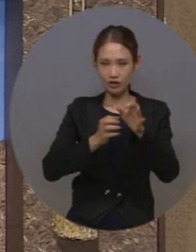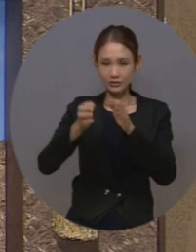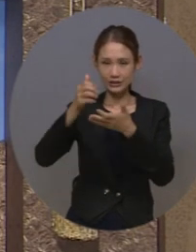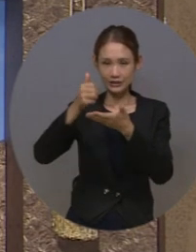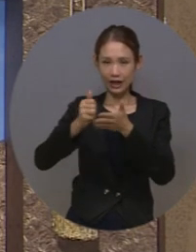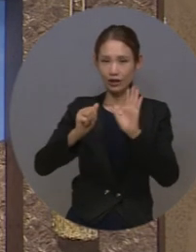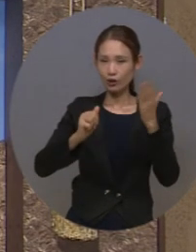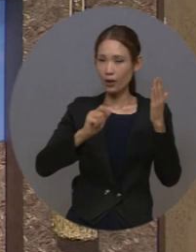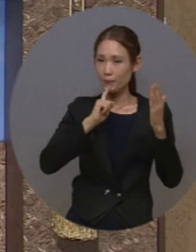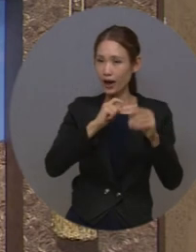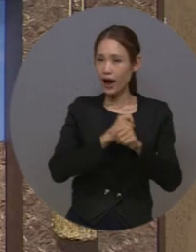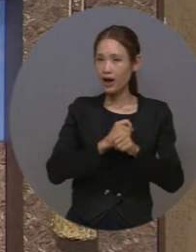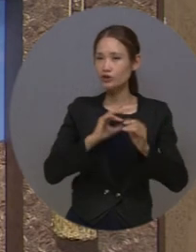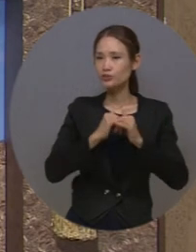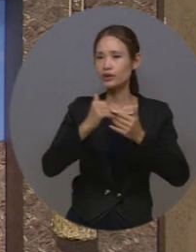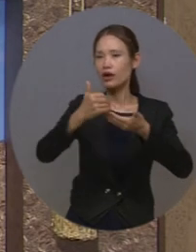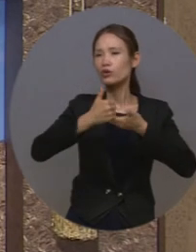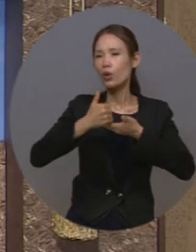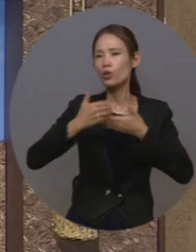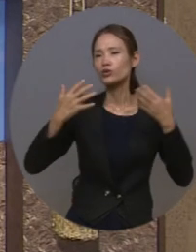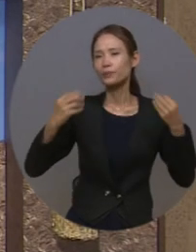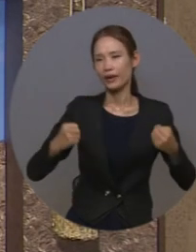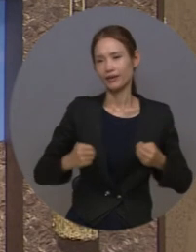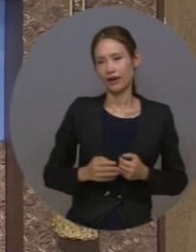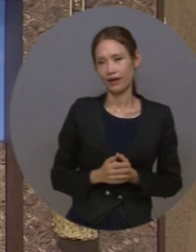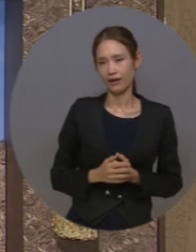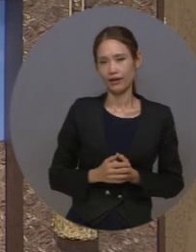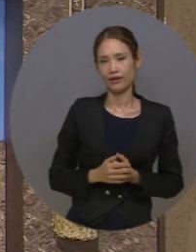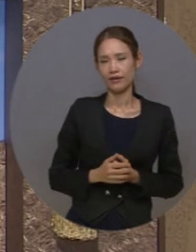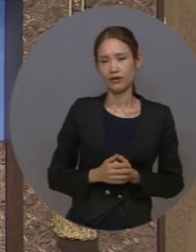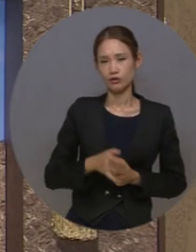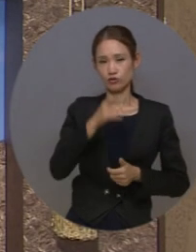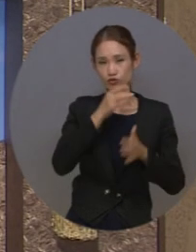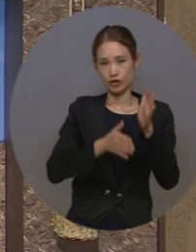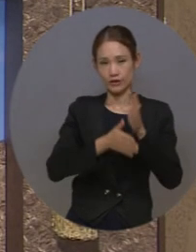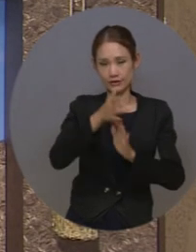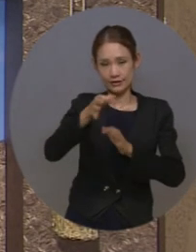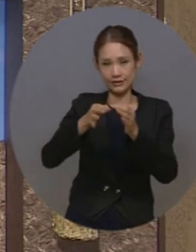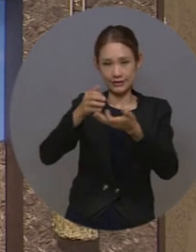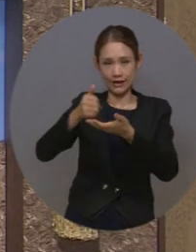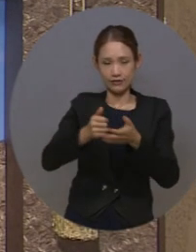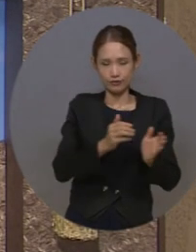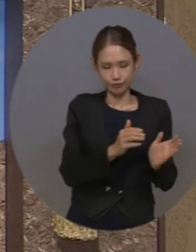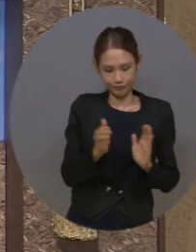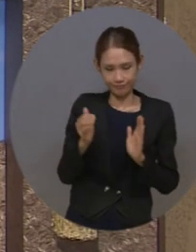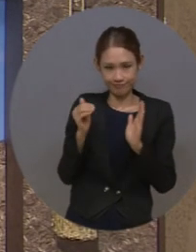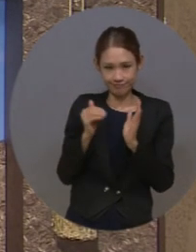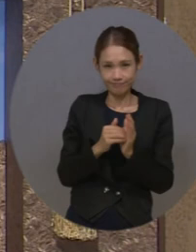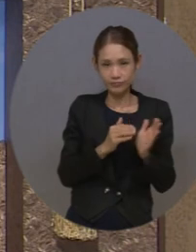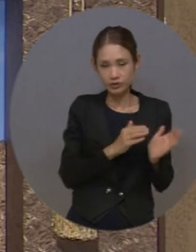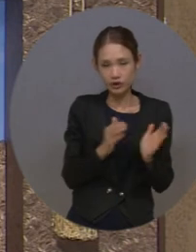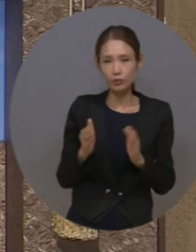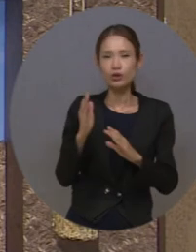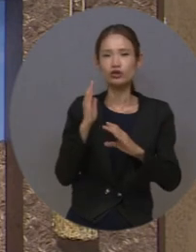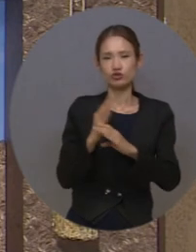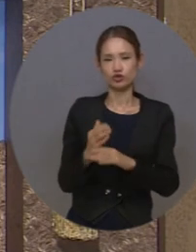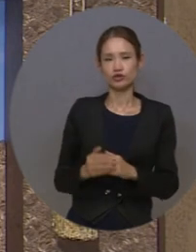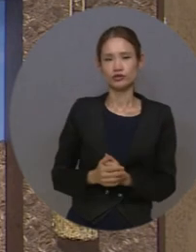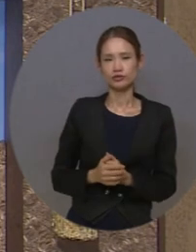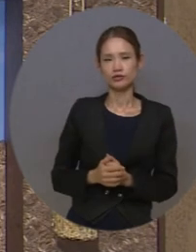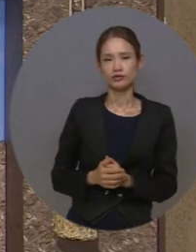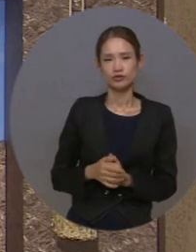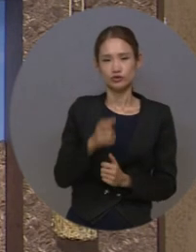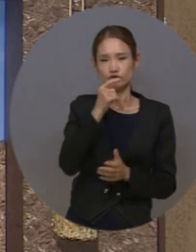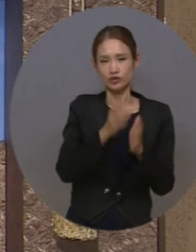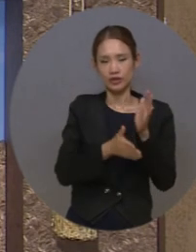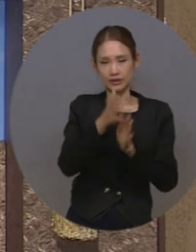많은 주민들의 그런 요구사항이 있습니다. 그래서 예. 수원시장을 준비하겠습니다. 그래서 준비하고 있고요. 네. 또